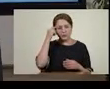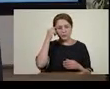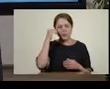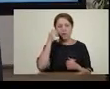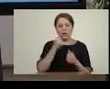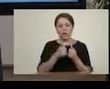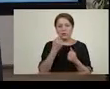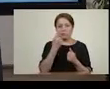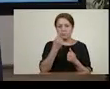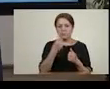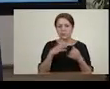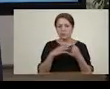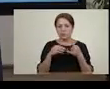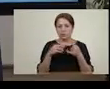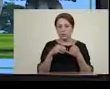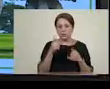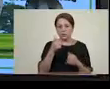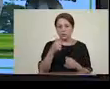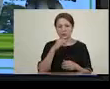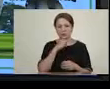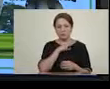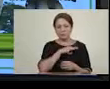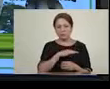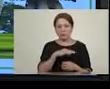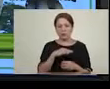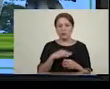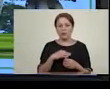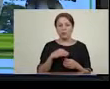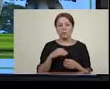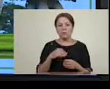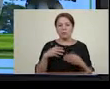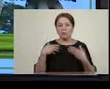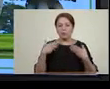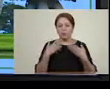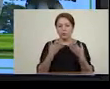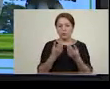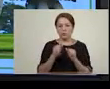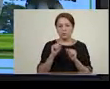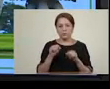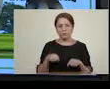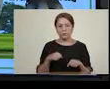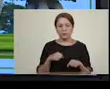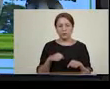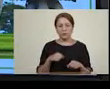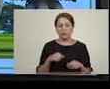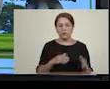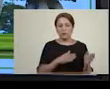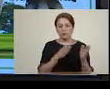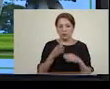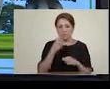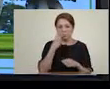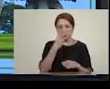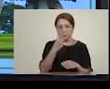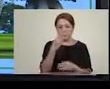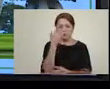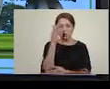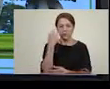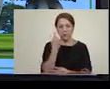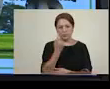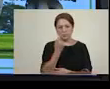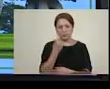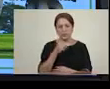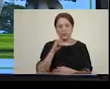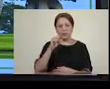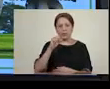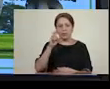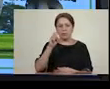yerdan unumli foydalanib, mo'l hosil olishimiz mumkin ekan. Demak, keyingi ko'rib turganingizdek, o'ziga xos ajoyib daraxtlardan biri